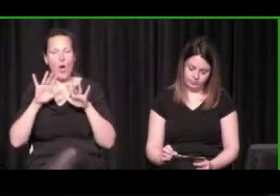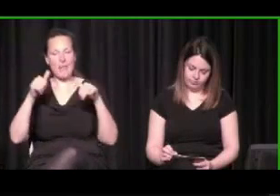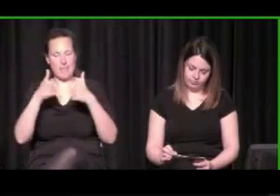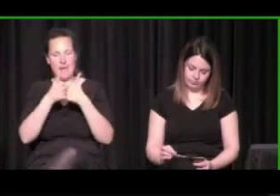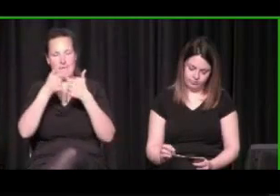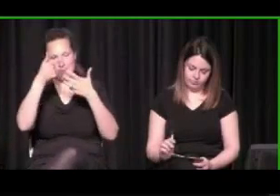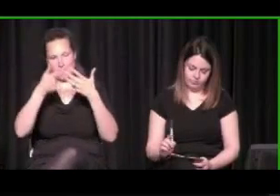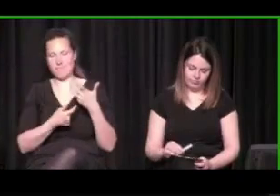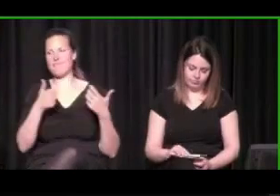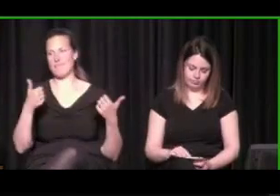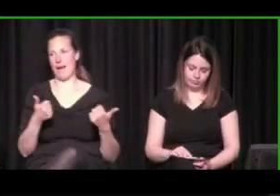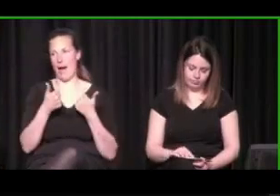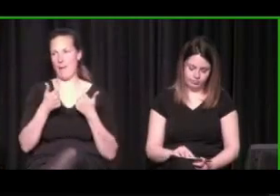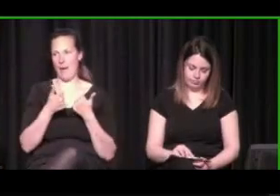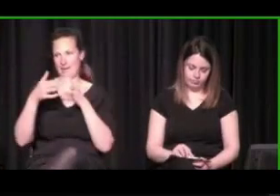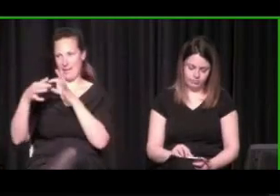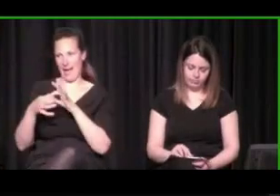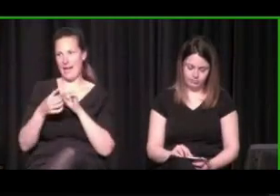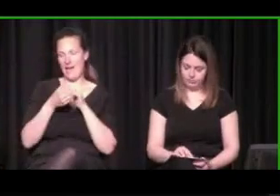là